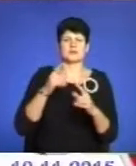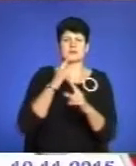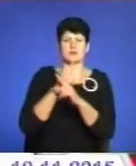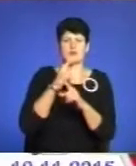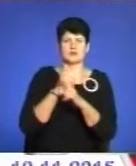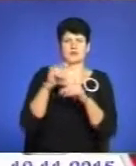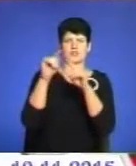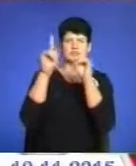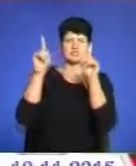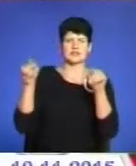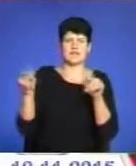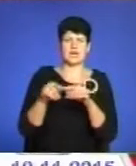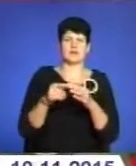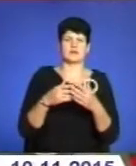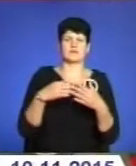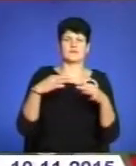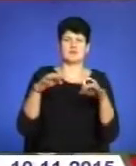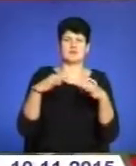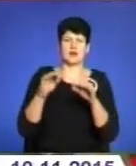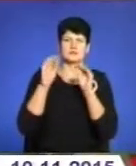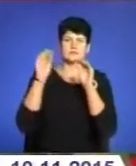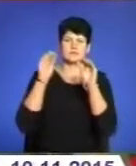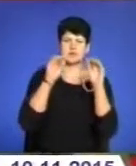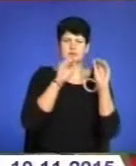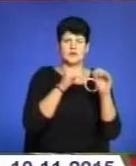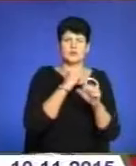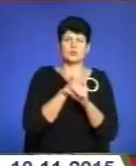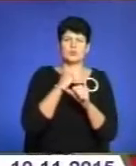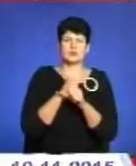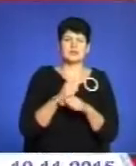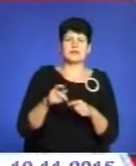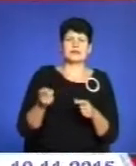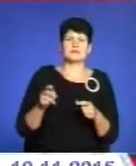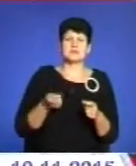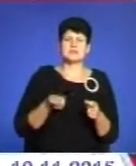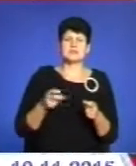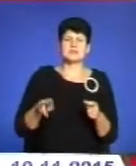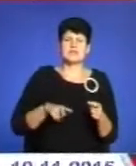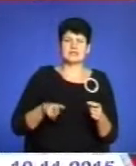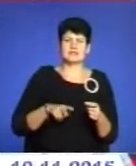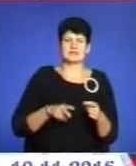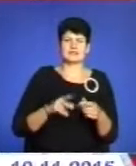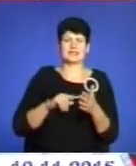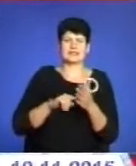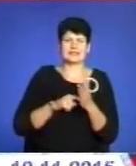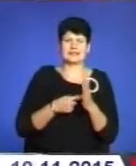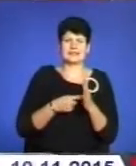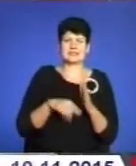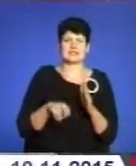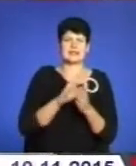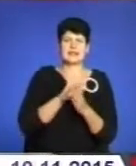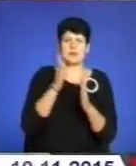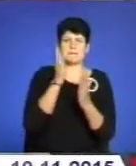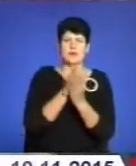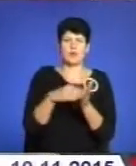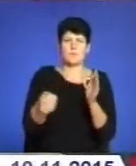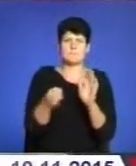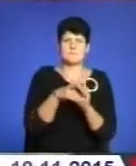щитах та у громадському транспорті, чинили адміністративний тиск та вдавались до непрямого підкупу виборців.